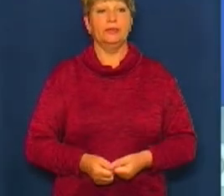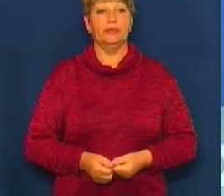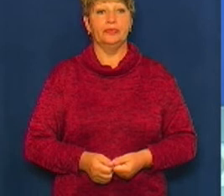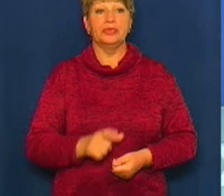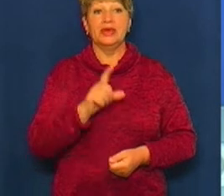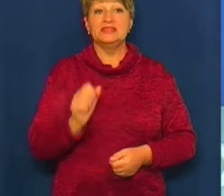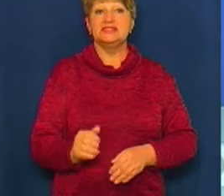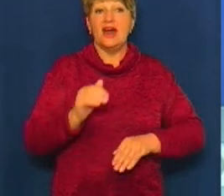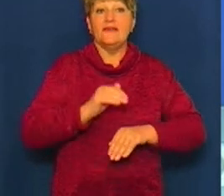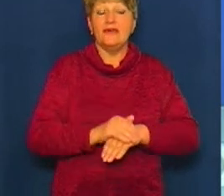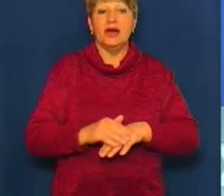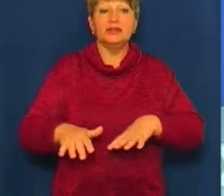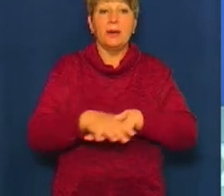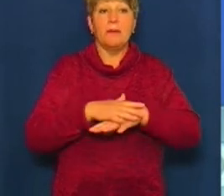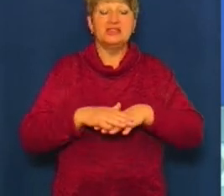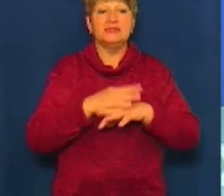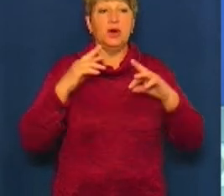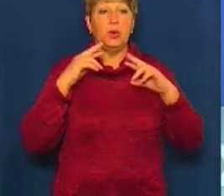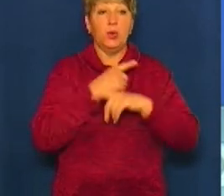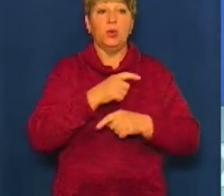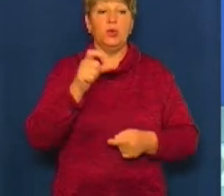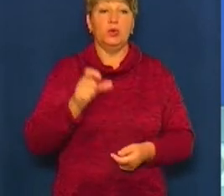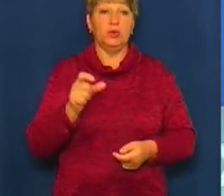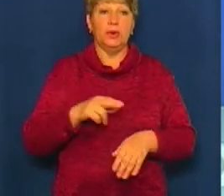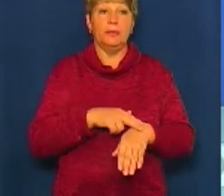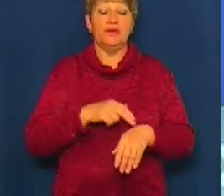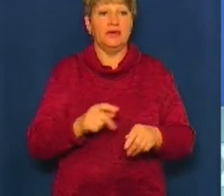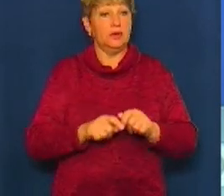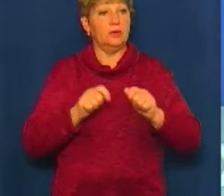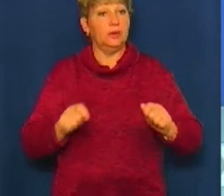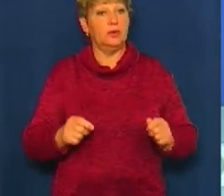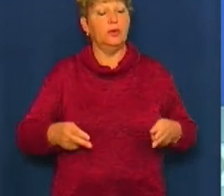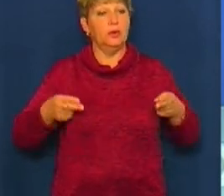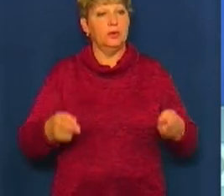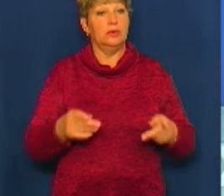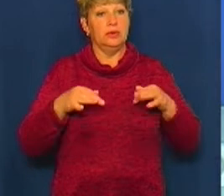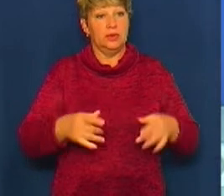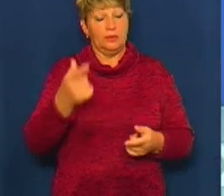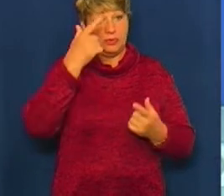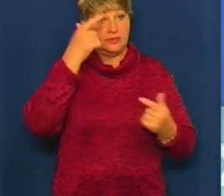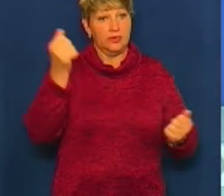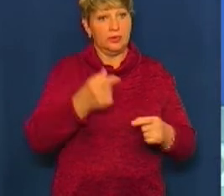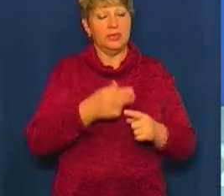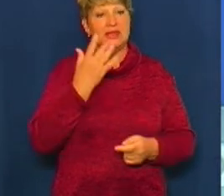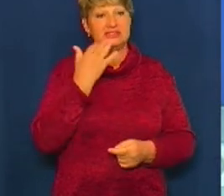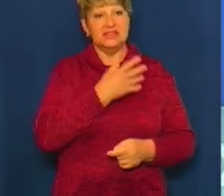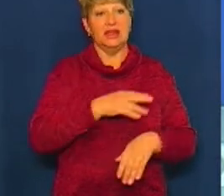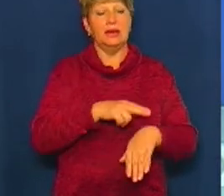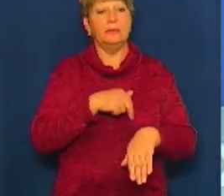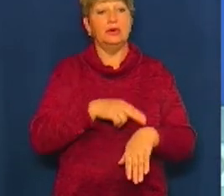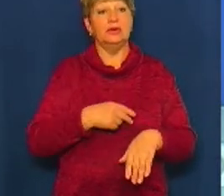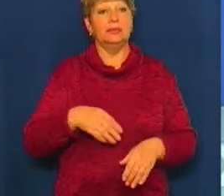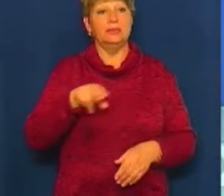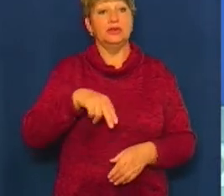За фактом масового отруєння людей у Черкасах поліція відкрила карне провадження. Про це повідомив речник управління Нацполіції області Дмитро